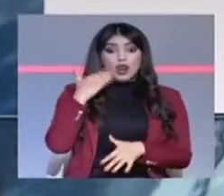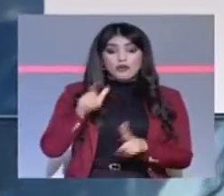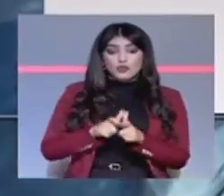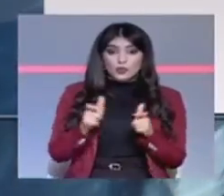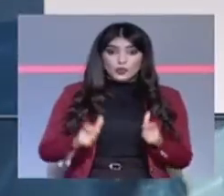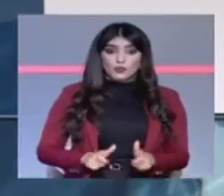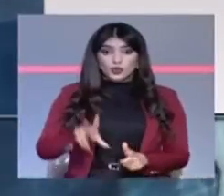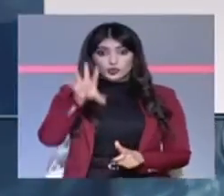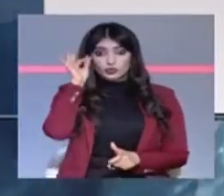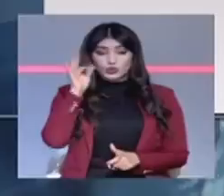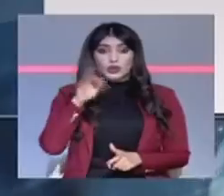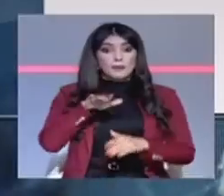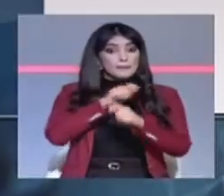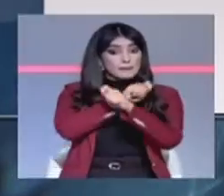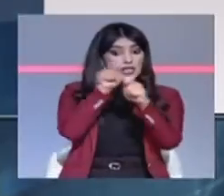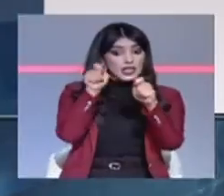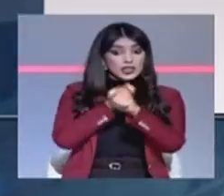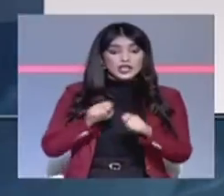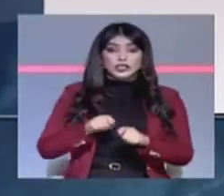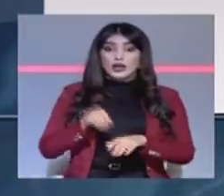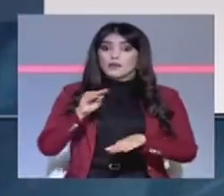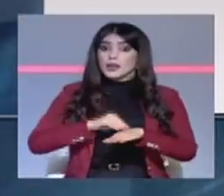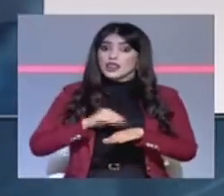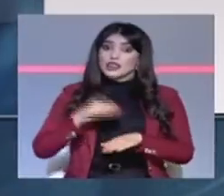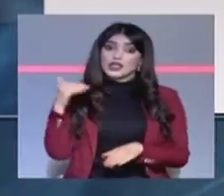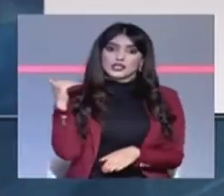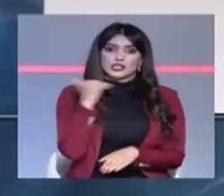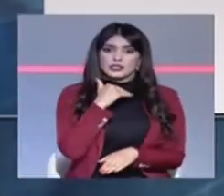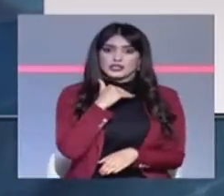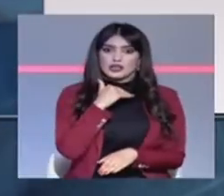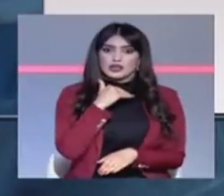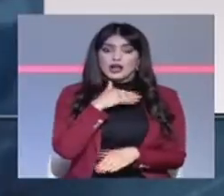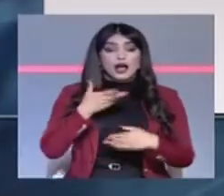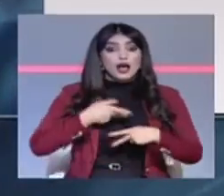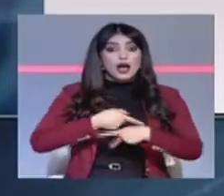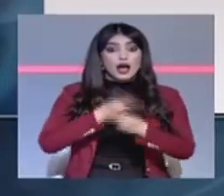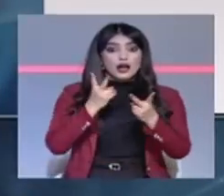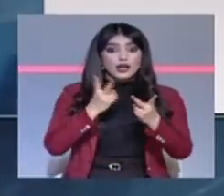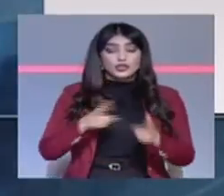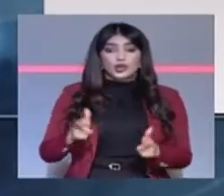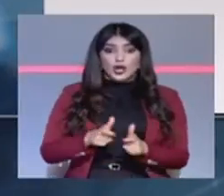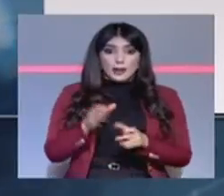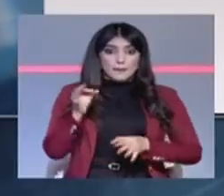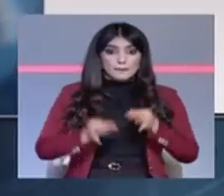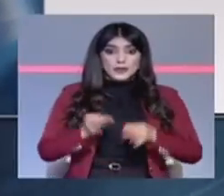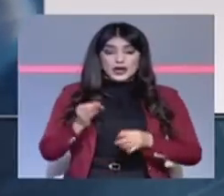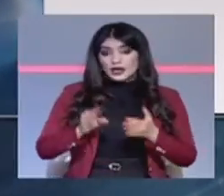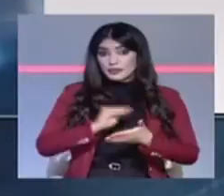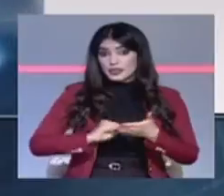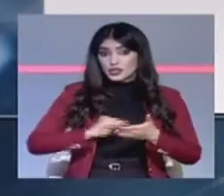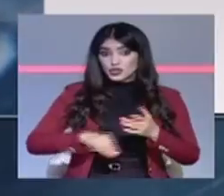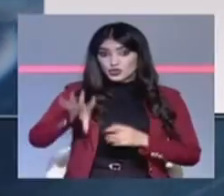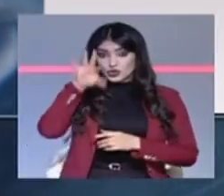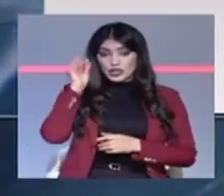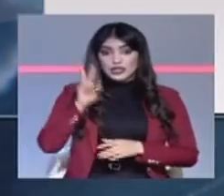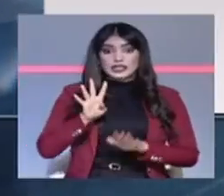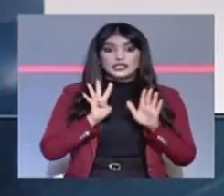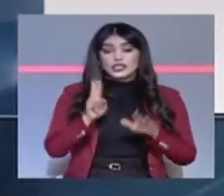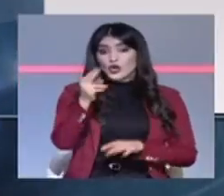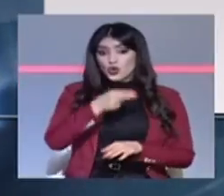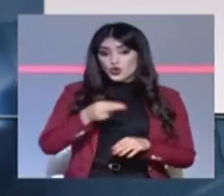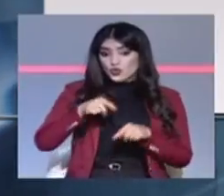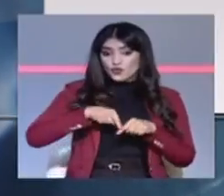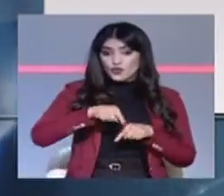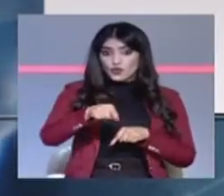الناس يه في احترام تنفيذ اذن استعجاليه صادر من المحكمه الاداريه التونسيه يوم التاسع من نوفمبر الجاري